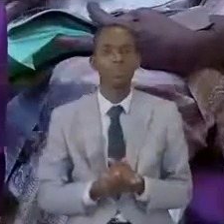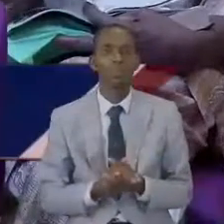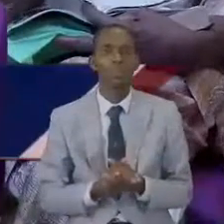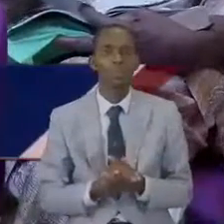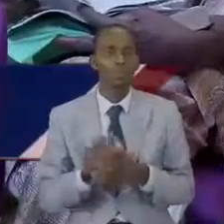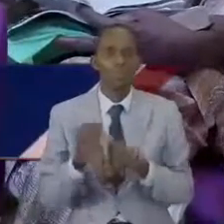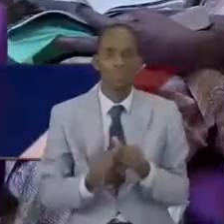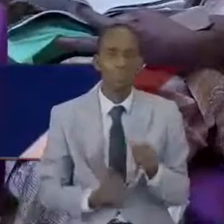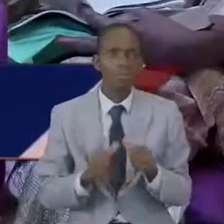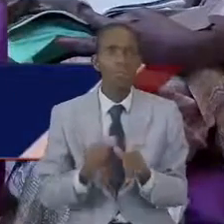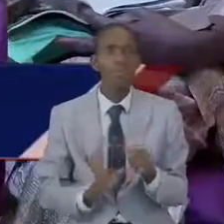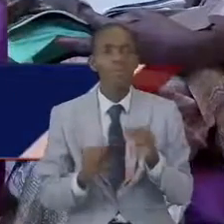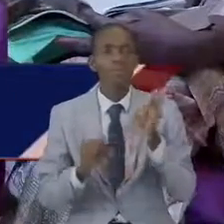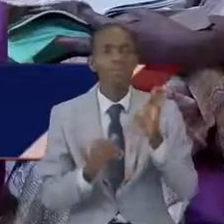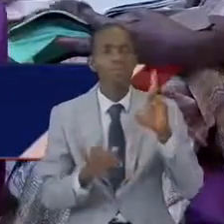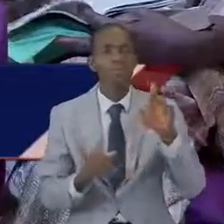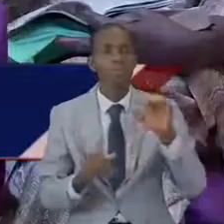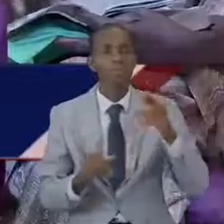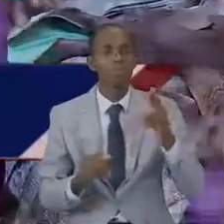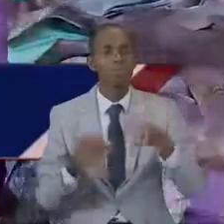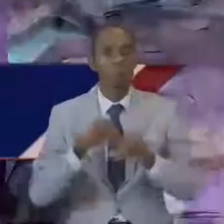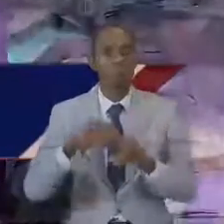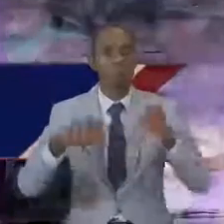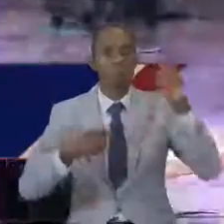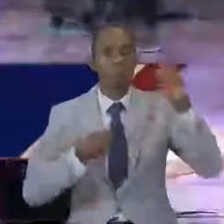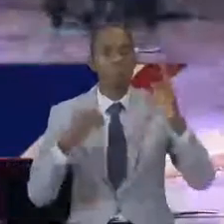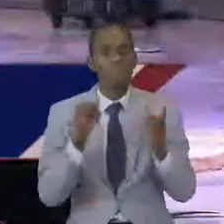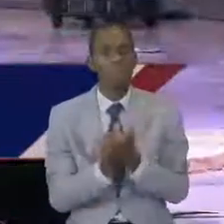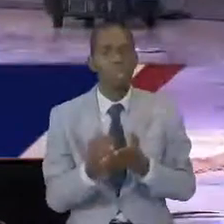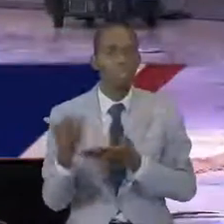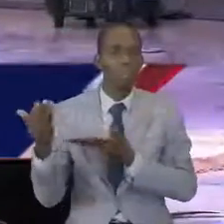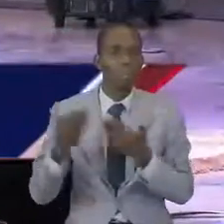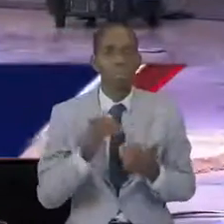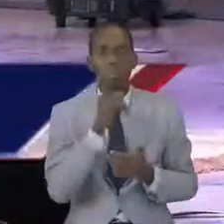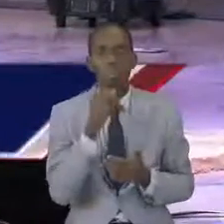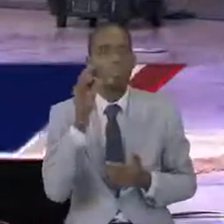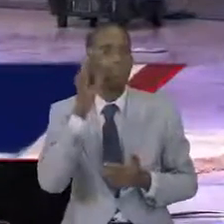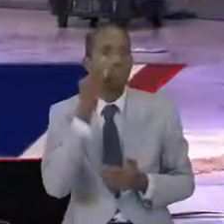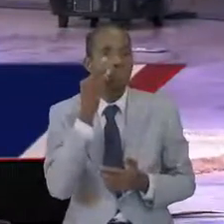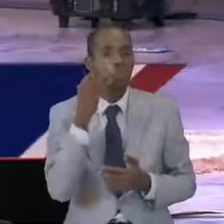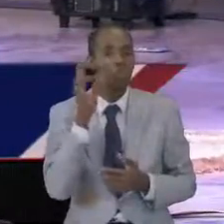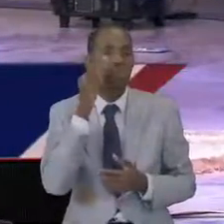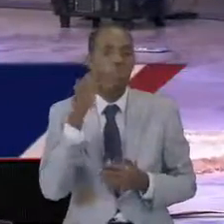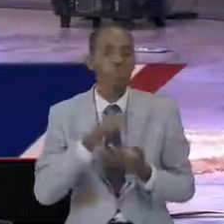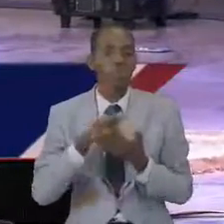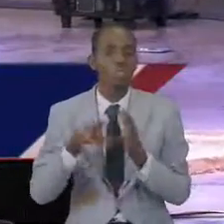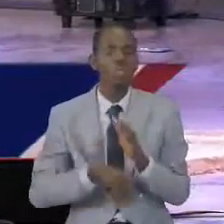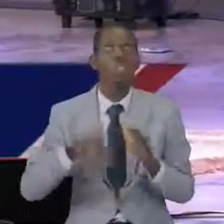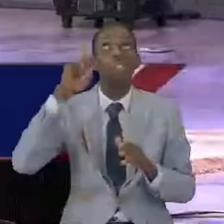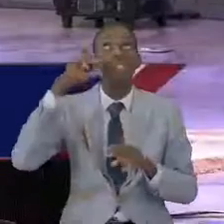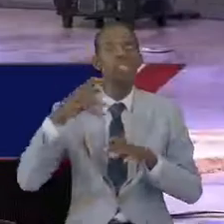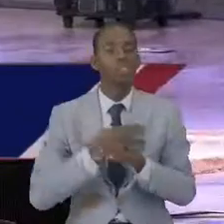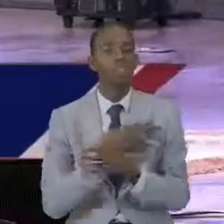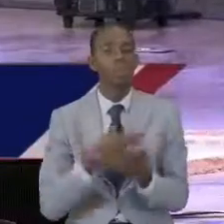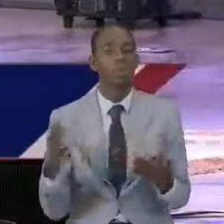15 verset 2 tout s'arma qui est en moi et que votre porte pas de fruits le fruit de la